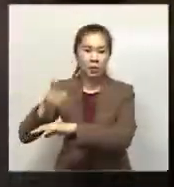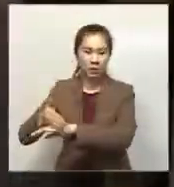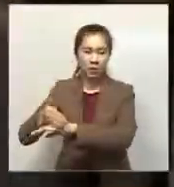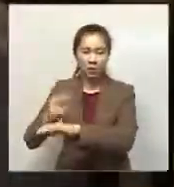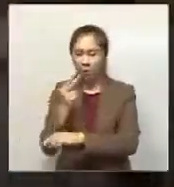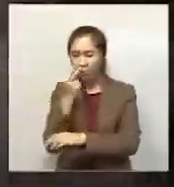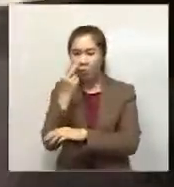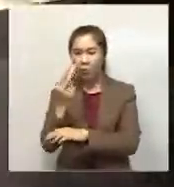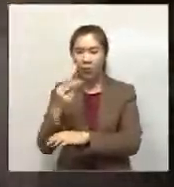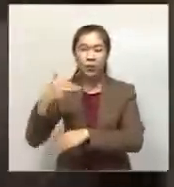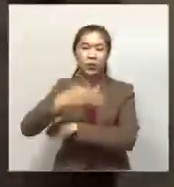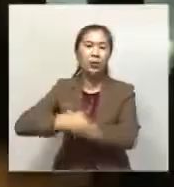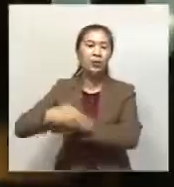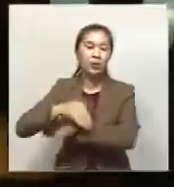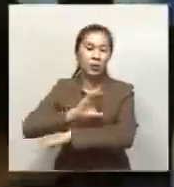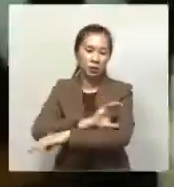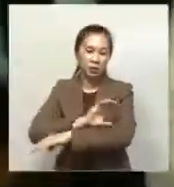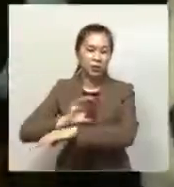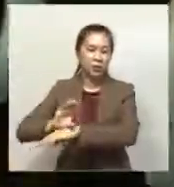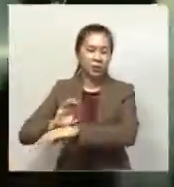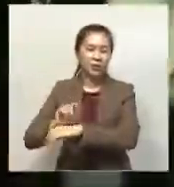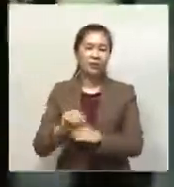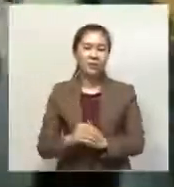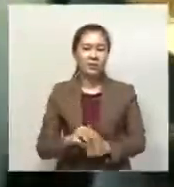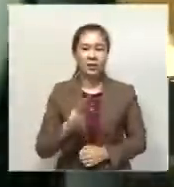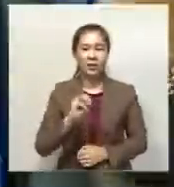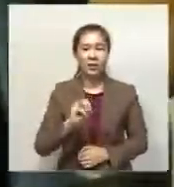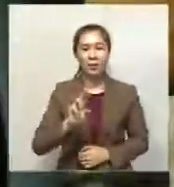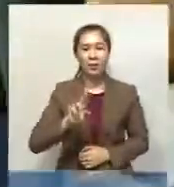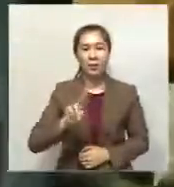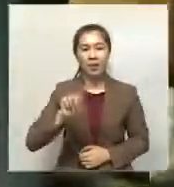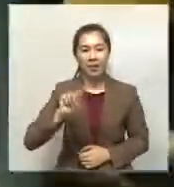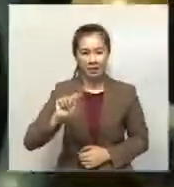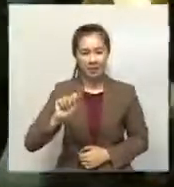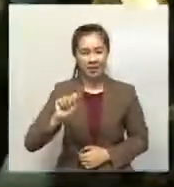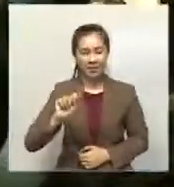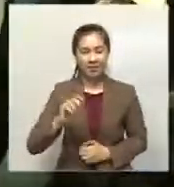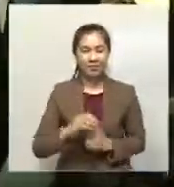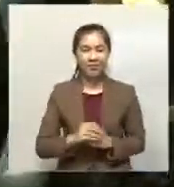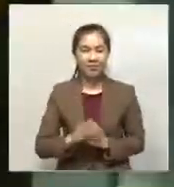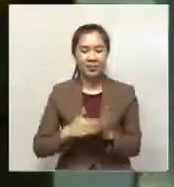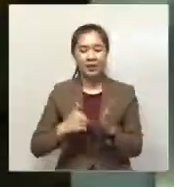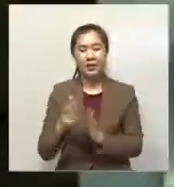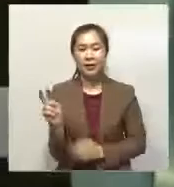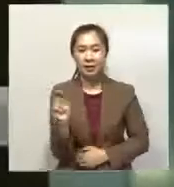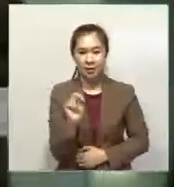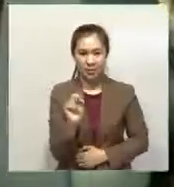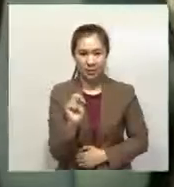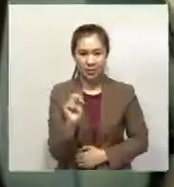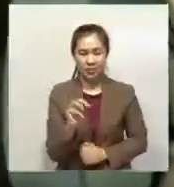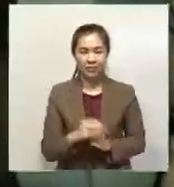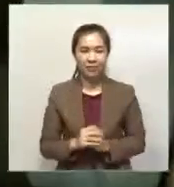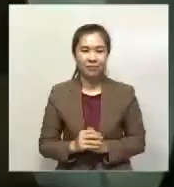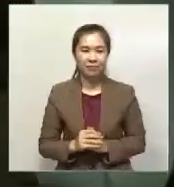มระบบขนส่งมวลชนรถไฟฟ้ามหานครหรือ MRT สายเฉลิมรัตน์มงคลสายสีน้ำเงินและได้